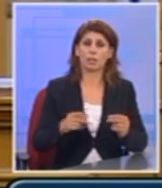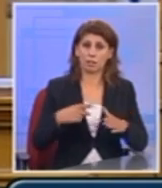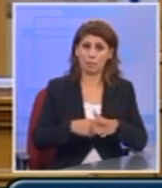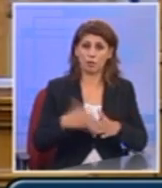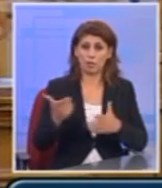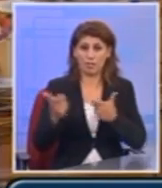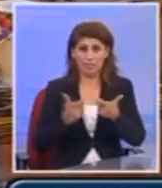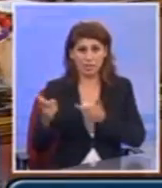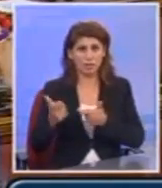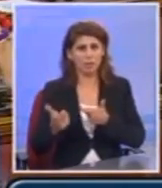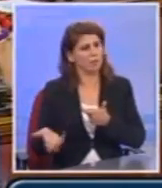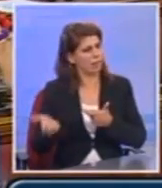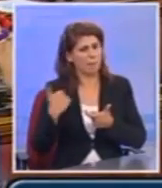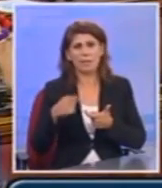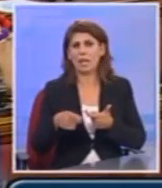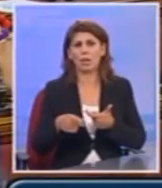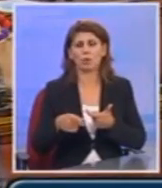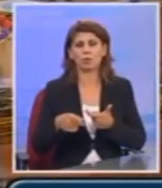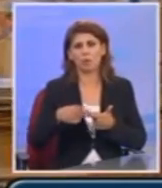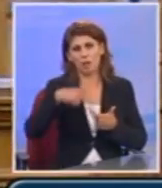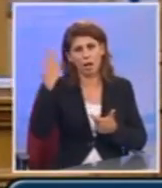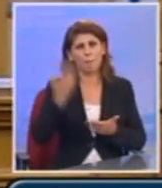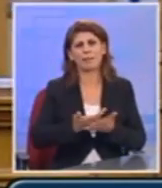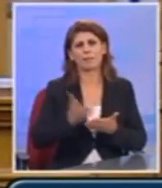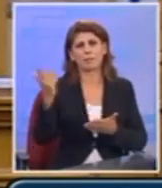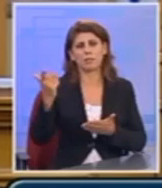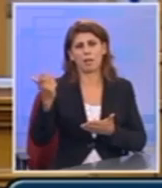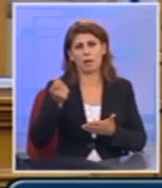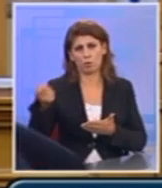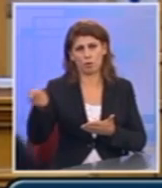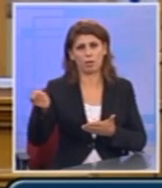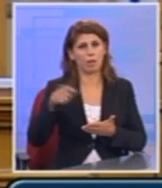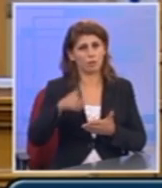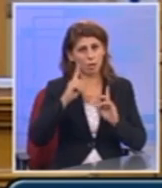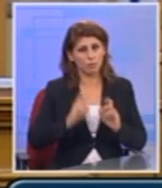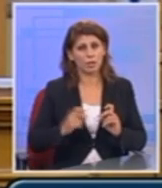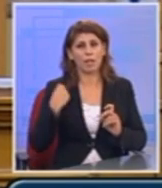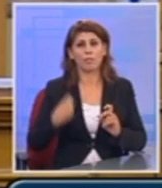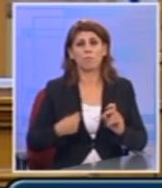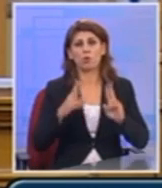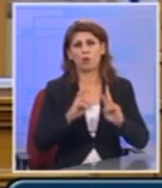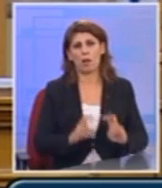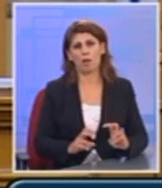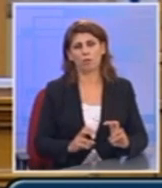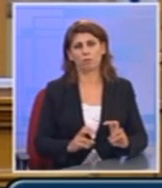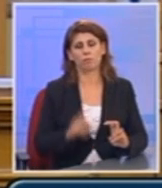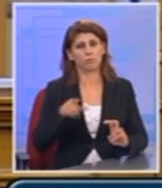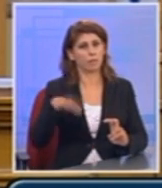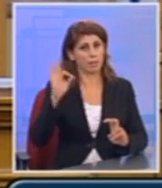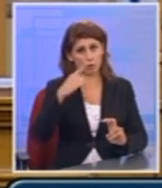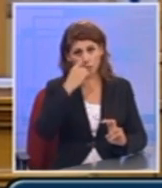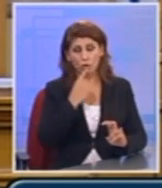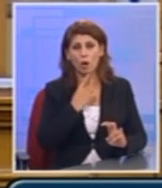να μην έχουν πλέον απαιτήσεις από το χρέος και αυτό απαιτεί δημόσιο έλεγχο στην περίπτωση της